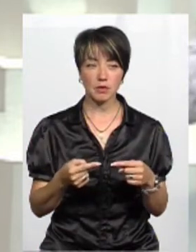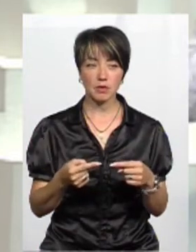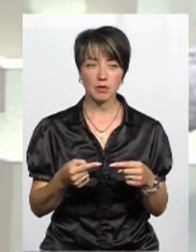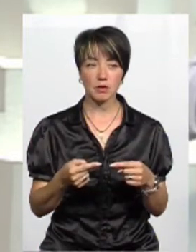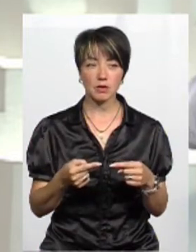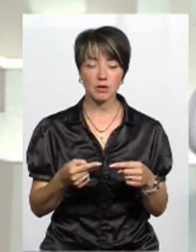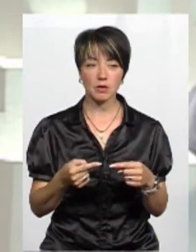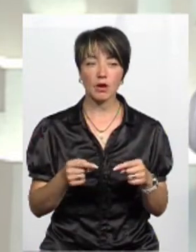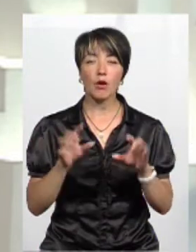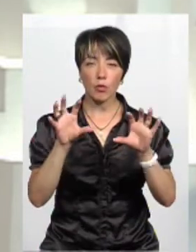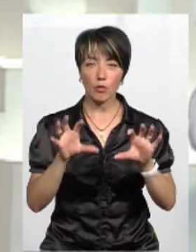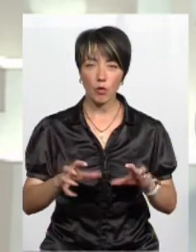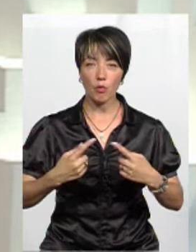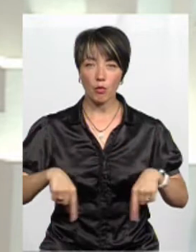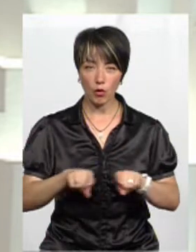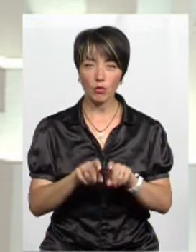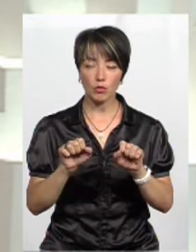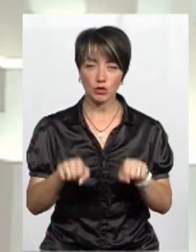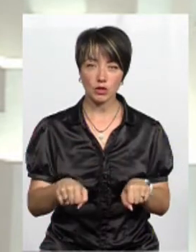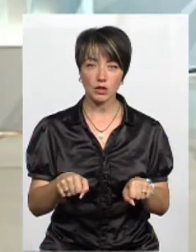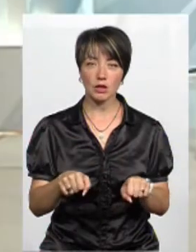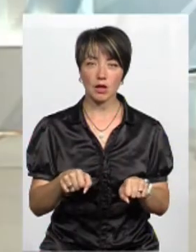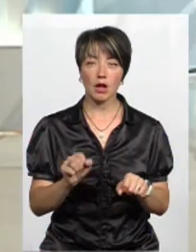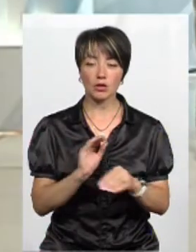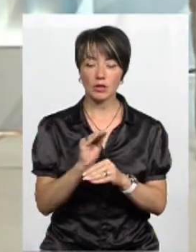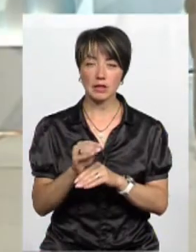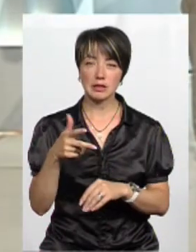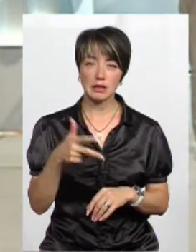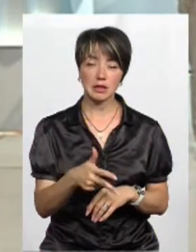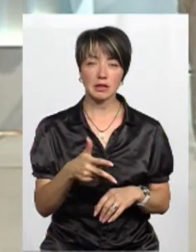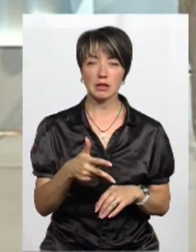ідеологія в правовому полі, можна відстуджувати ці пенсії на